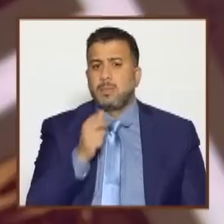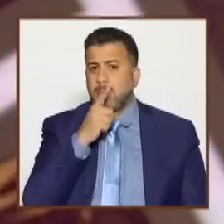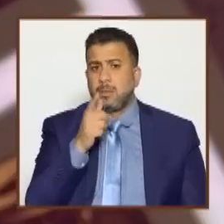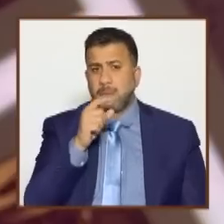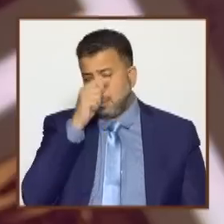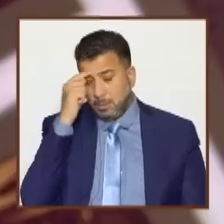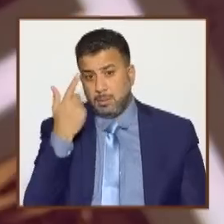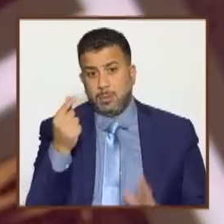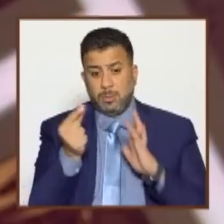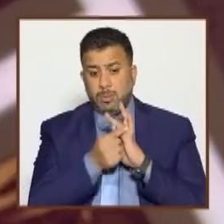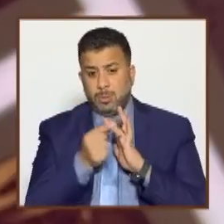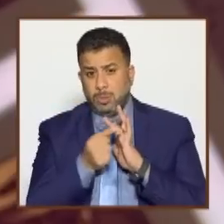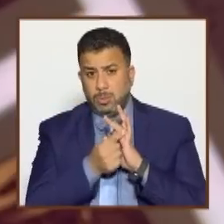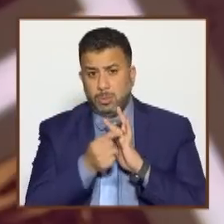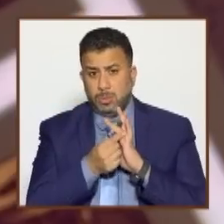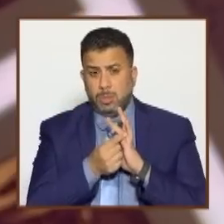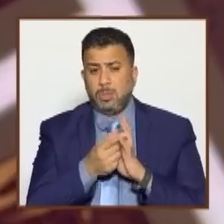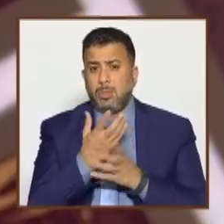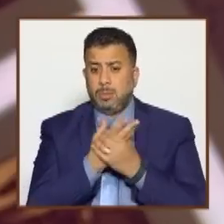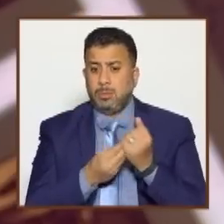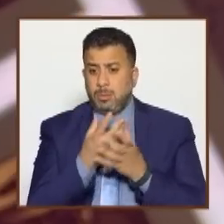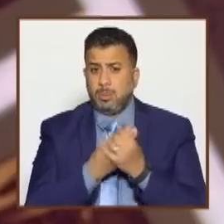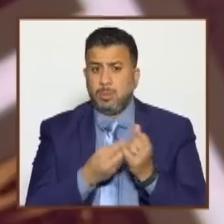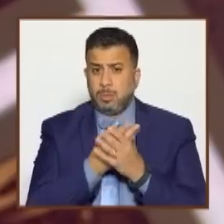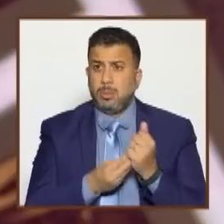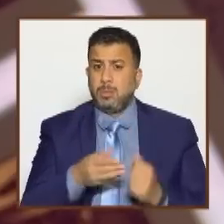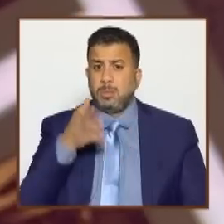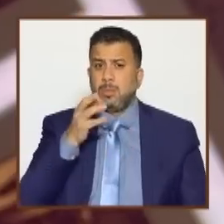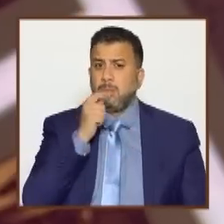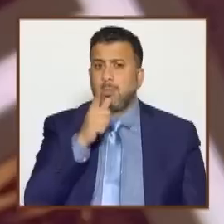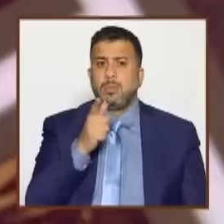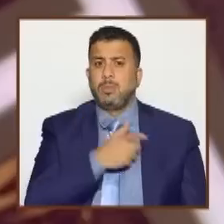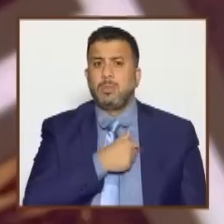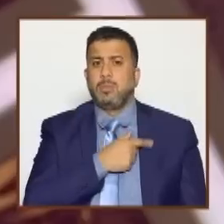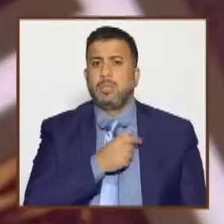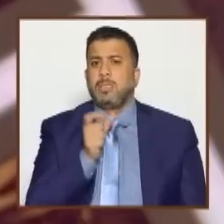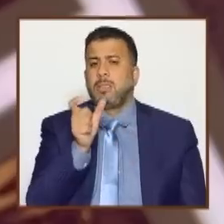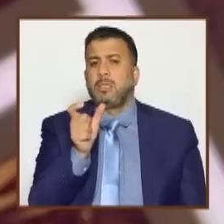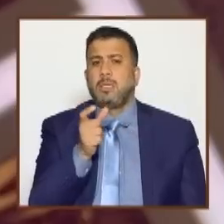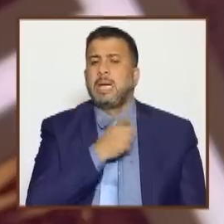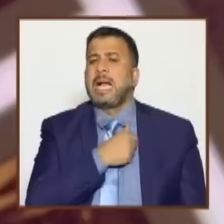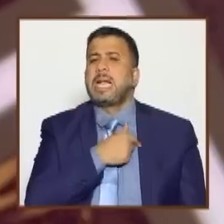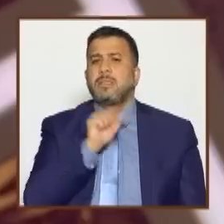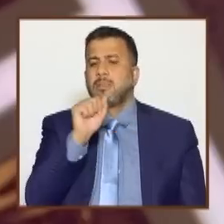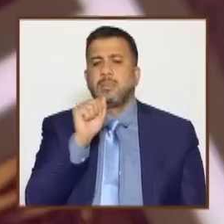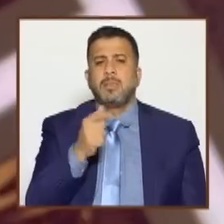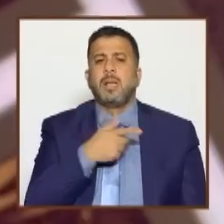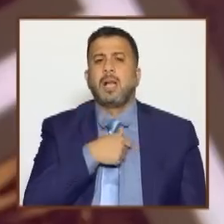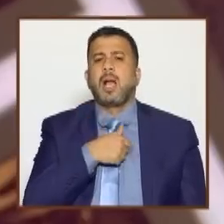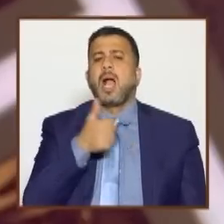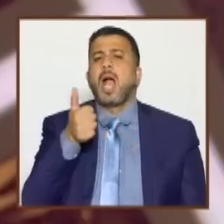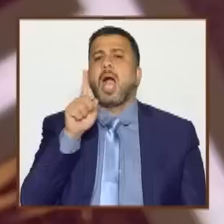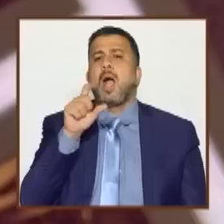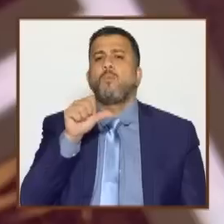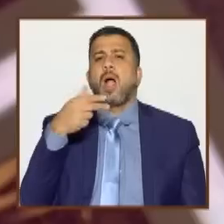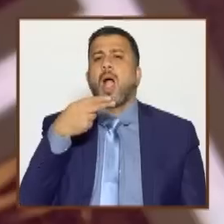كان متزوجا بأكبر أولاده، وإذا كان غير متزوج يكني نفسه بكن، يطلق على نفسه كنية أبو عبد الله، أبو